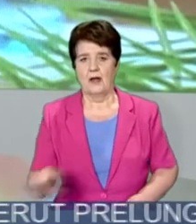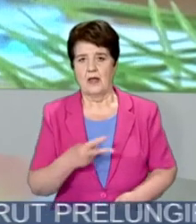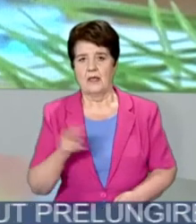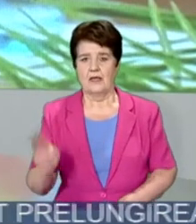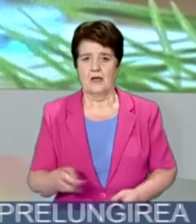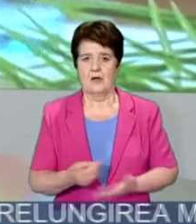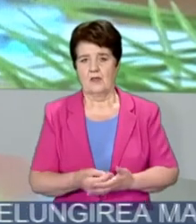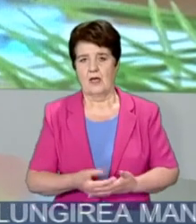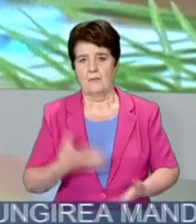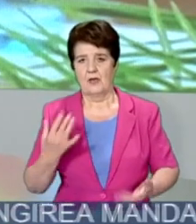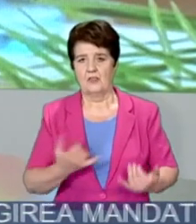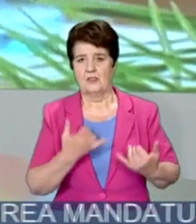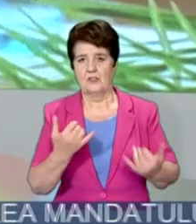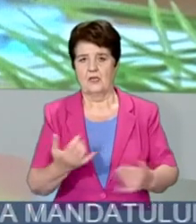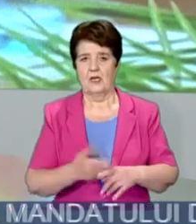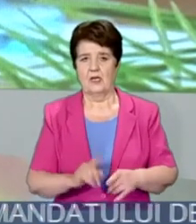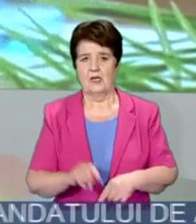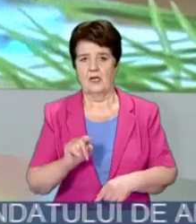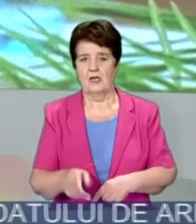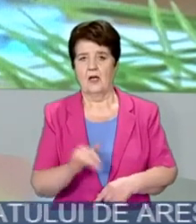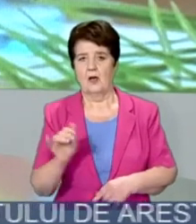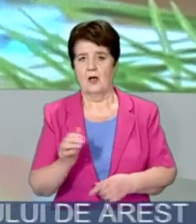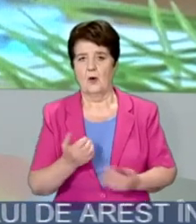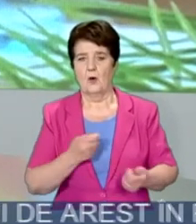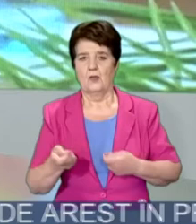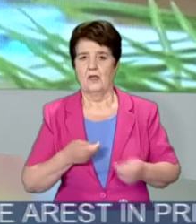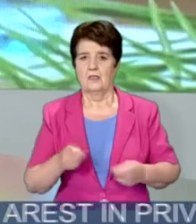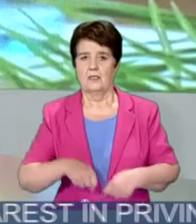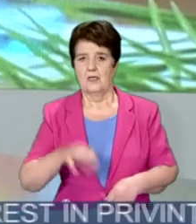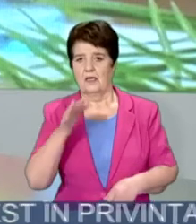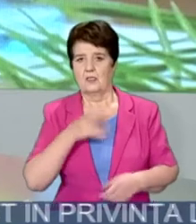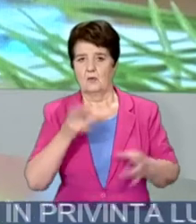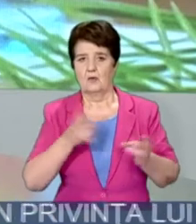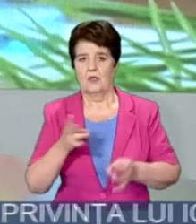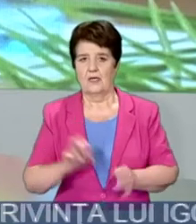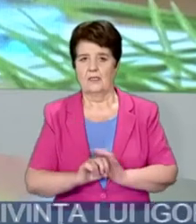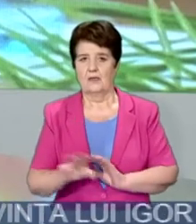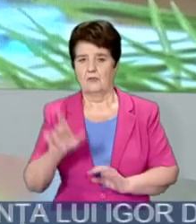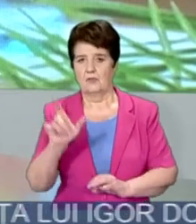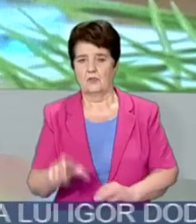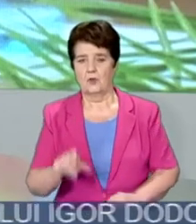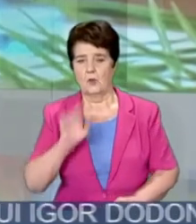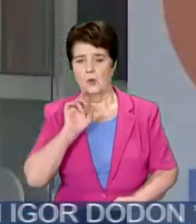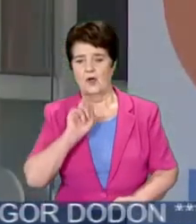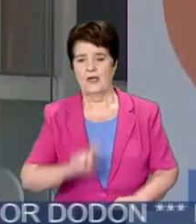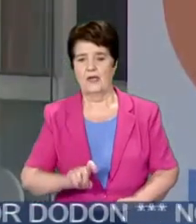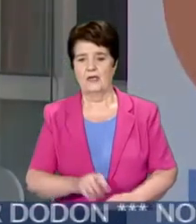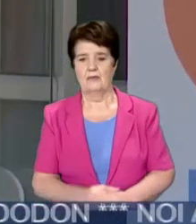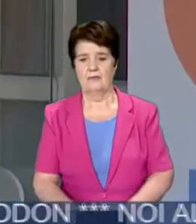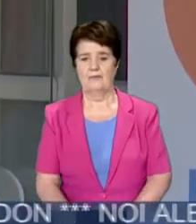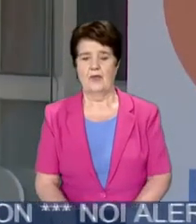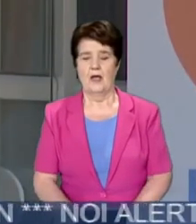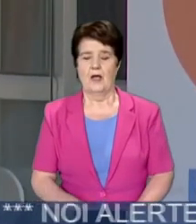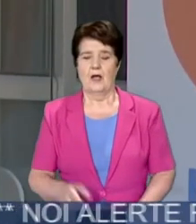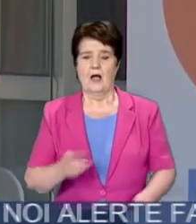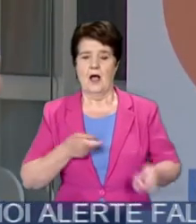semn de apreciere pentru reacția imediată a autorităților de la Chișinău în criza refugiaților ucraineni. După